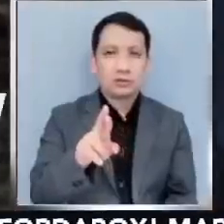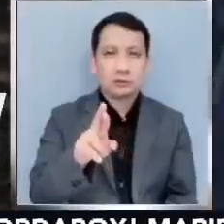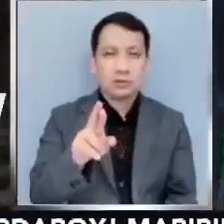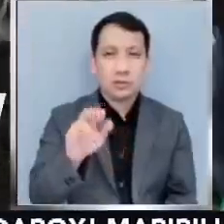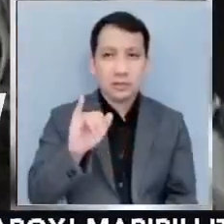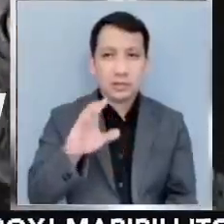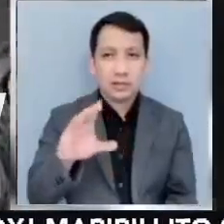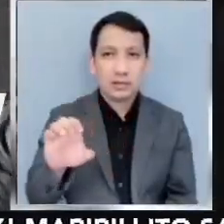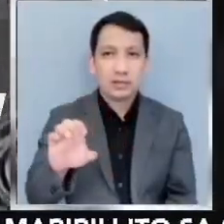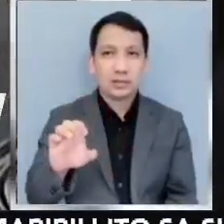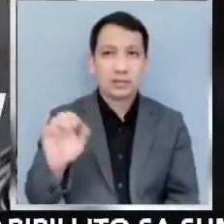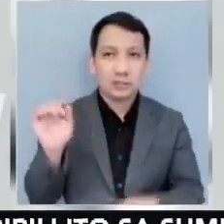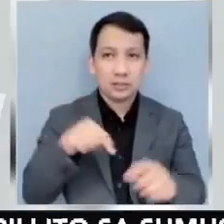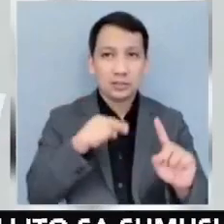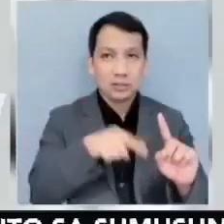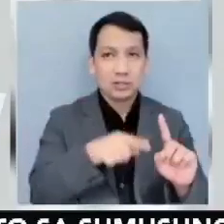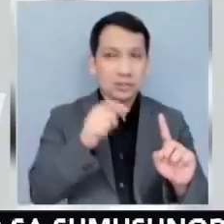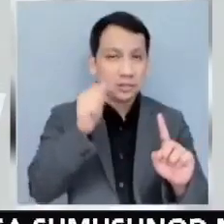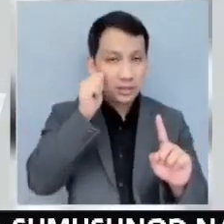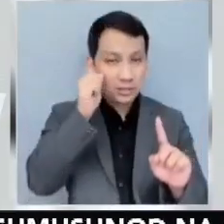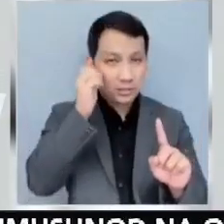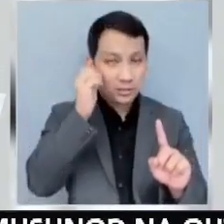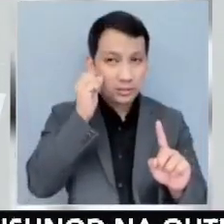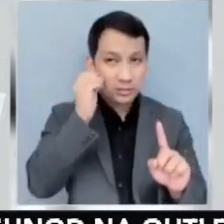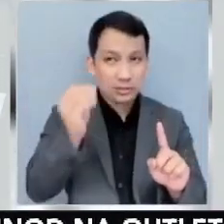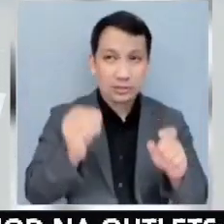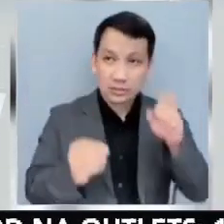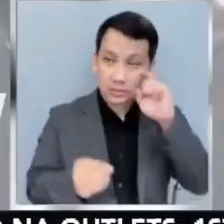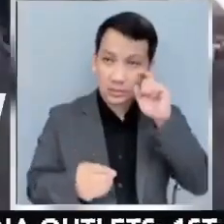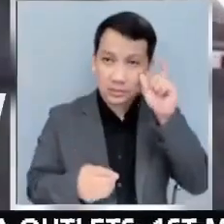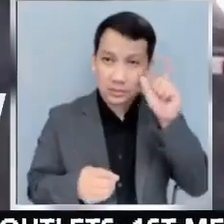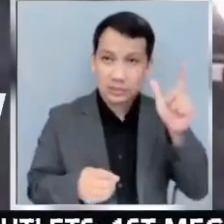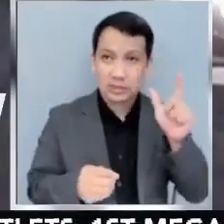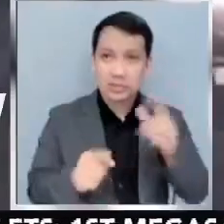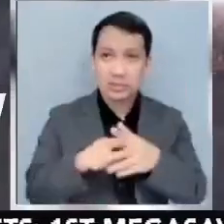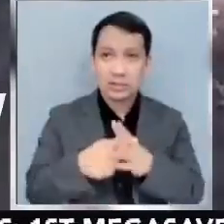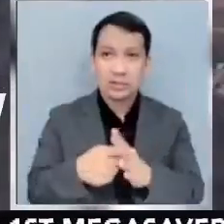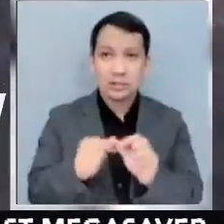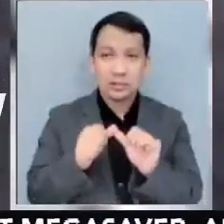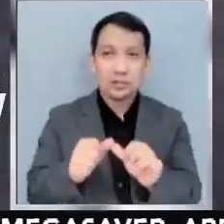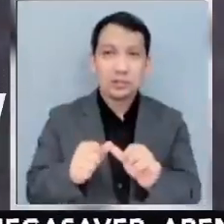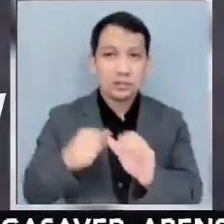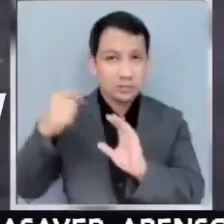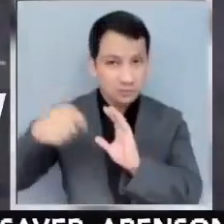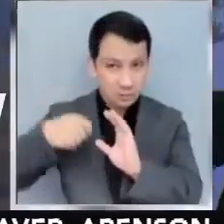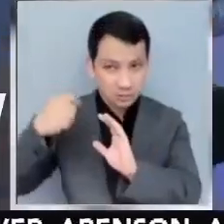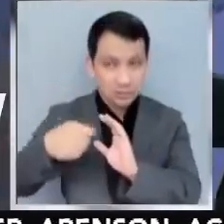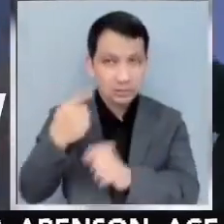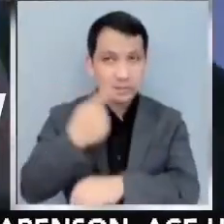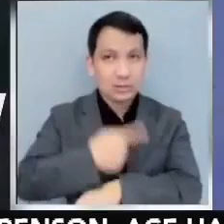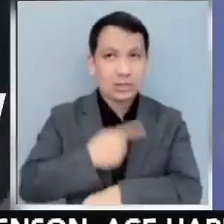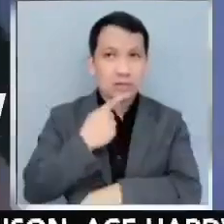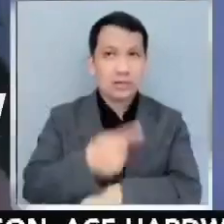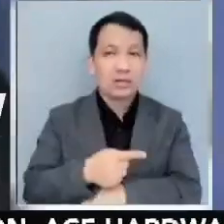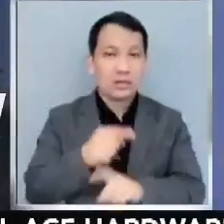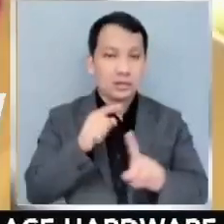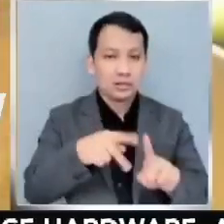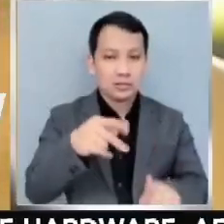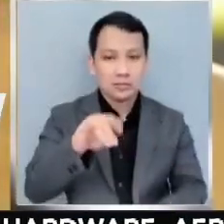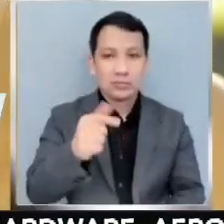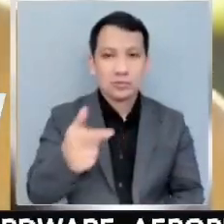ang mga bida na sina Ashley Ortega at Zian Lim bago nila simulan ang taping for the day bilang sina Pongay at